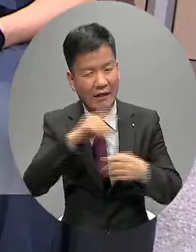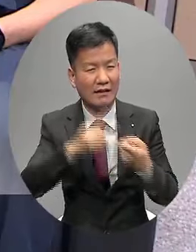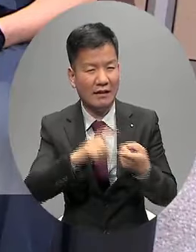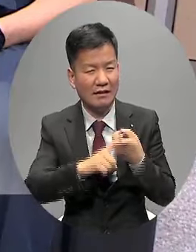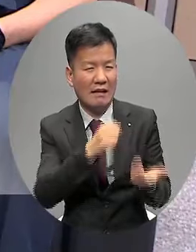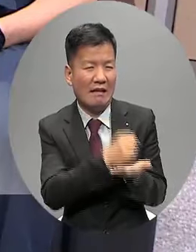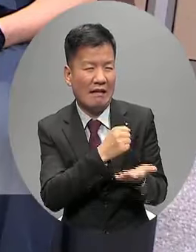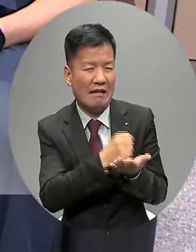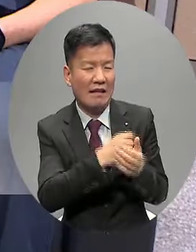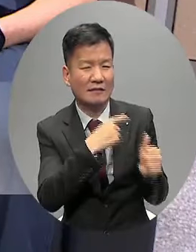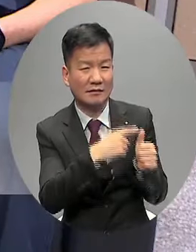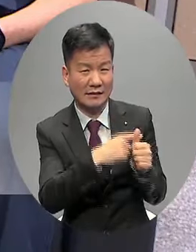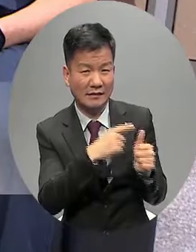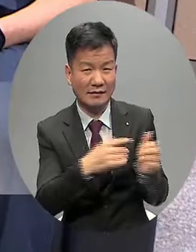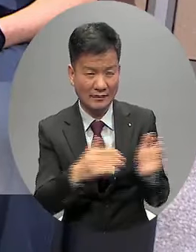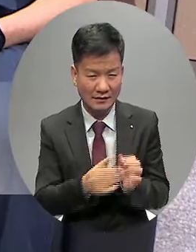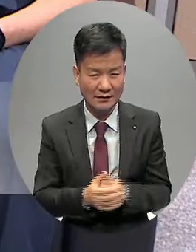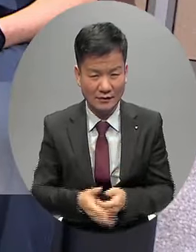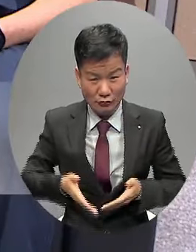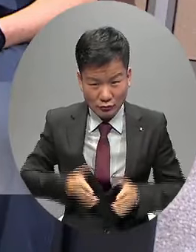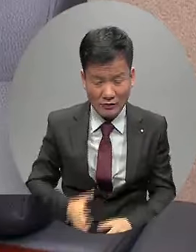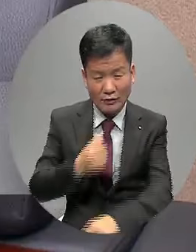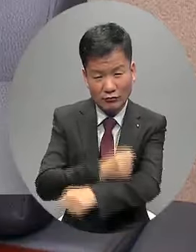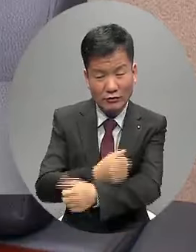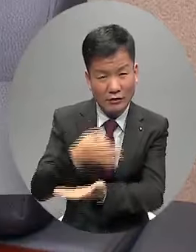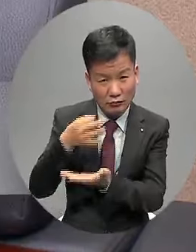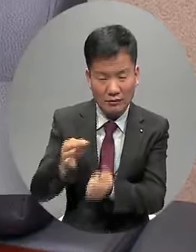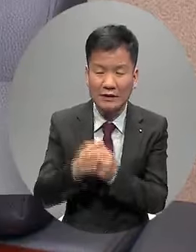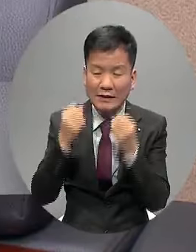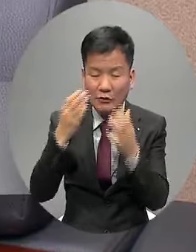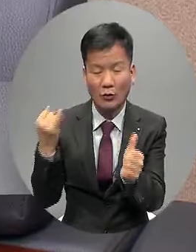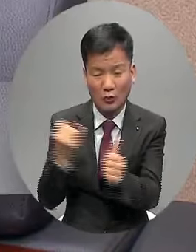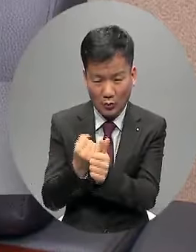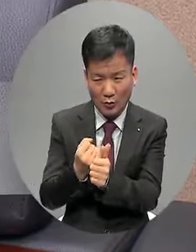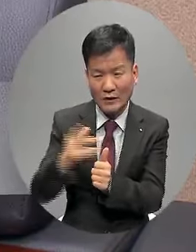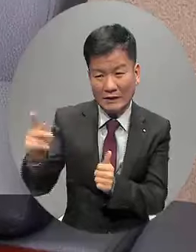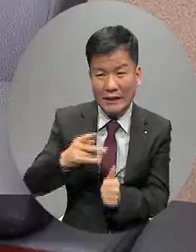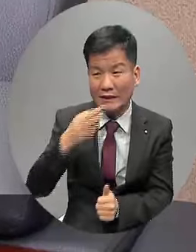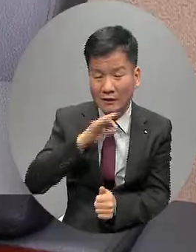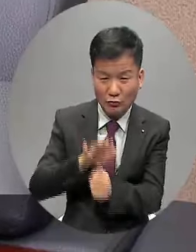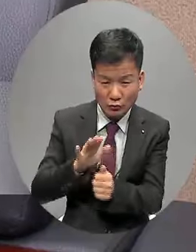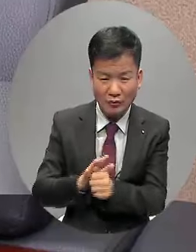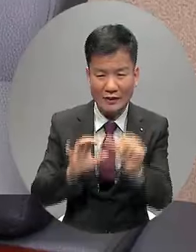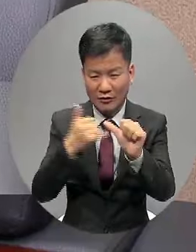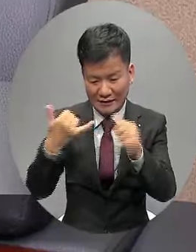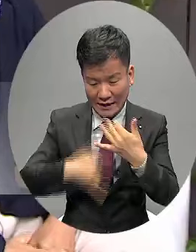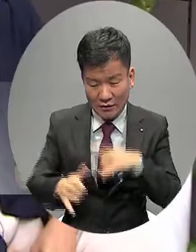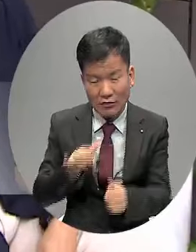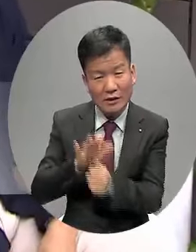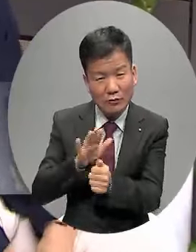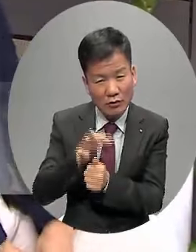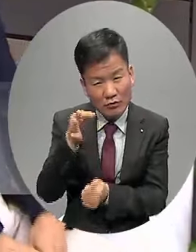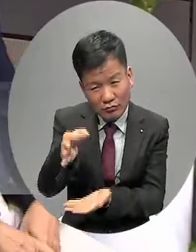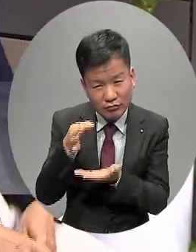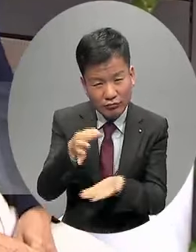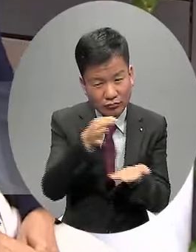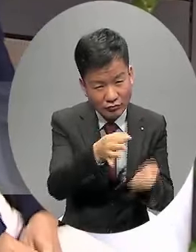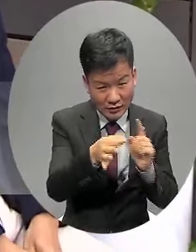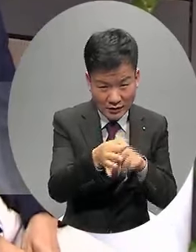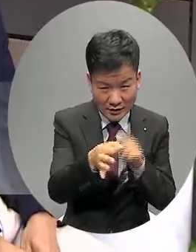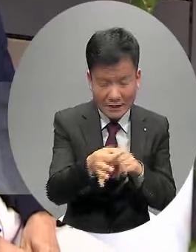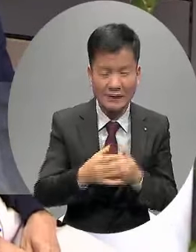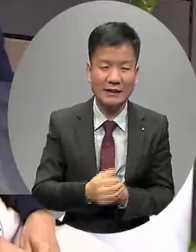듯 비판했습니다. 출산 육아수당을 비롯해 신혼부부 대출이자와 다섯 자녀 이상 가구 지원 등 현금을 주는